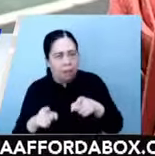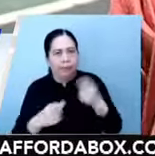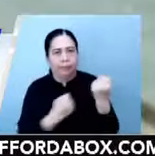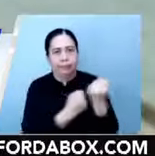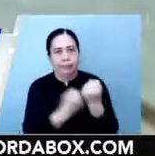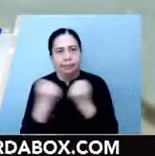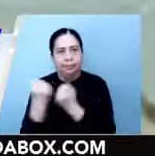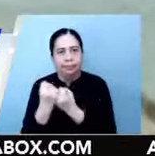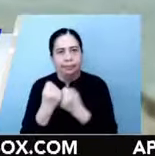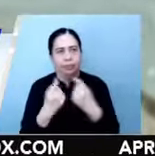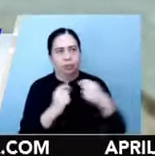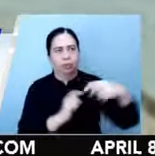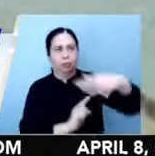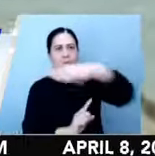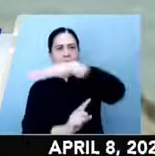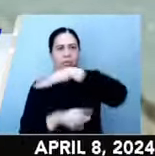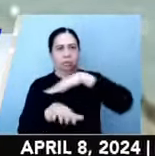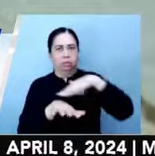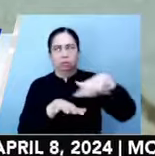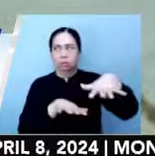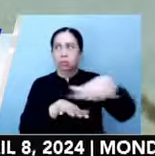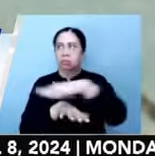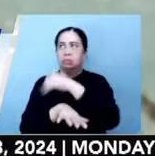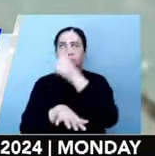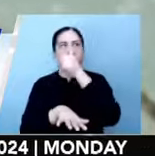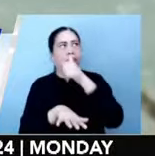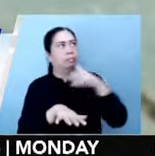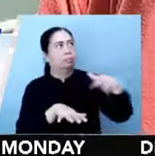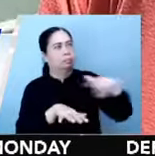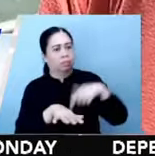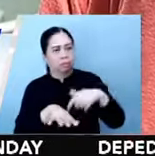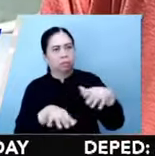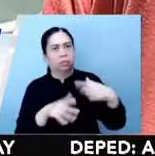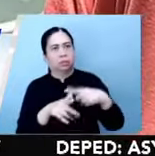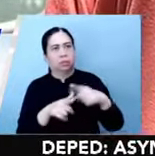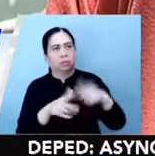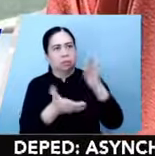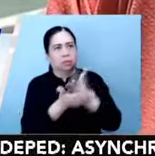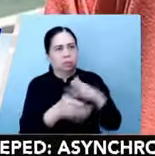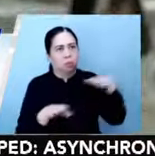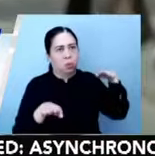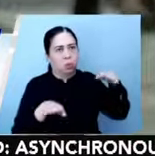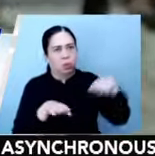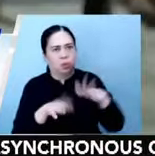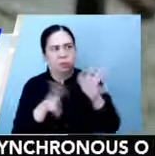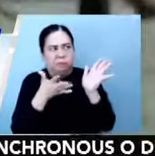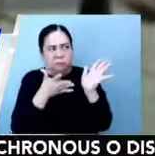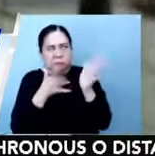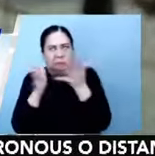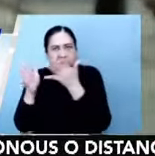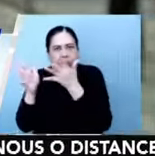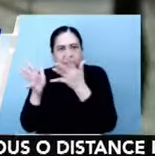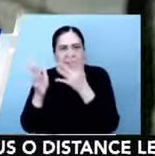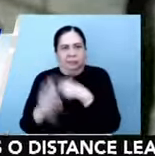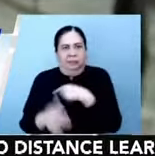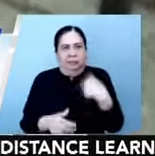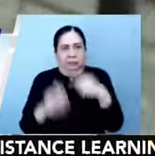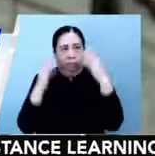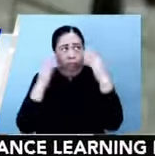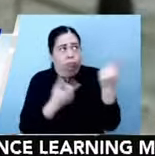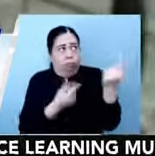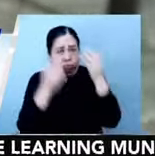kami, nirorombo kami, mabilis yung takbo nila, tapos bigla lang din hihinto. Hinayaan na lang namin. Hindi mo alam yung gagawin nila eh.